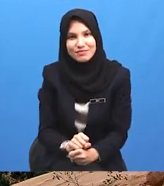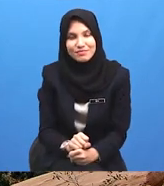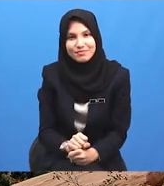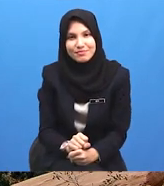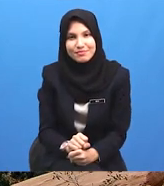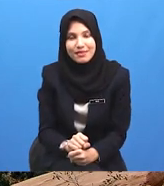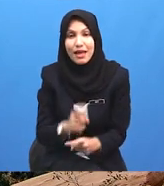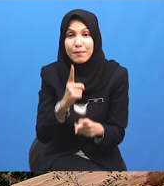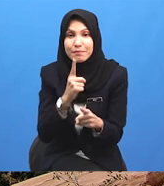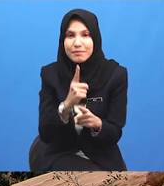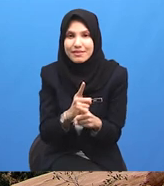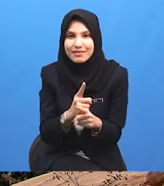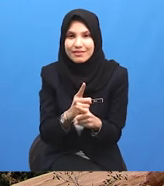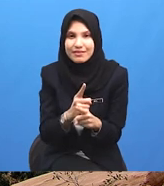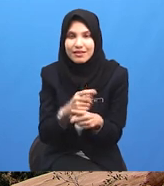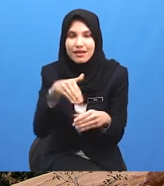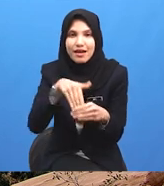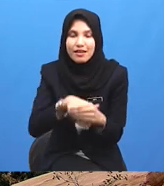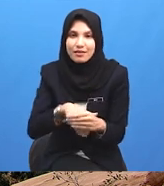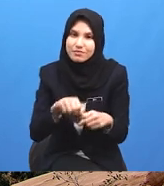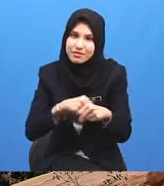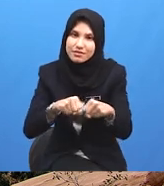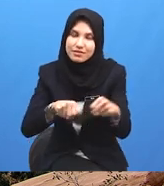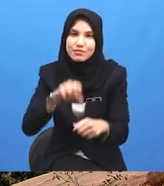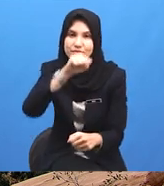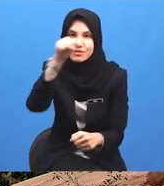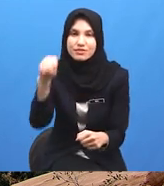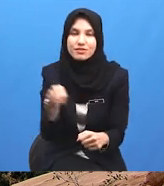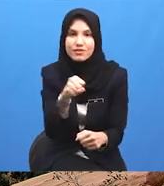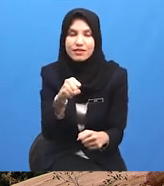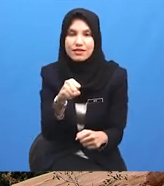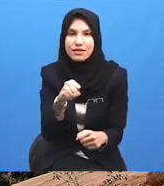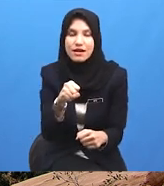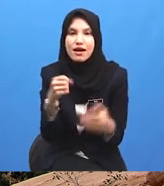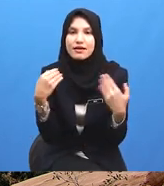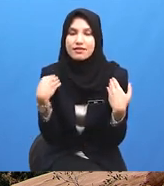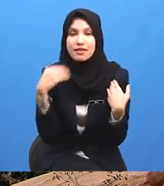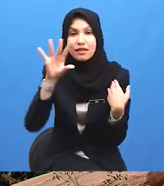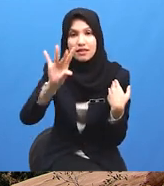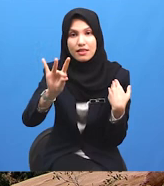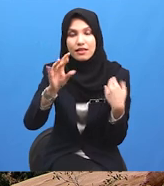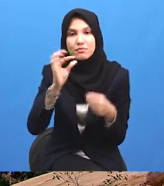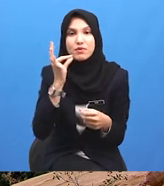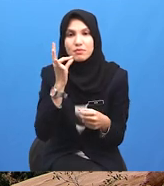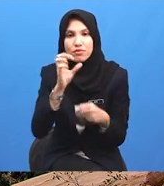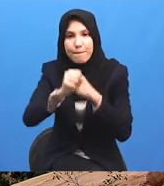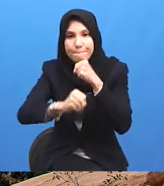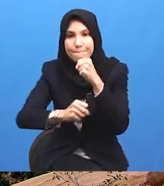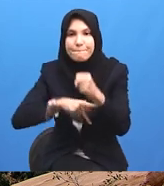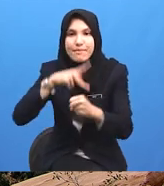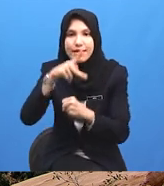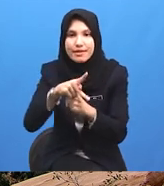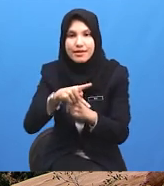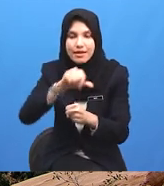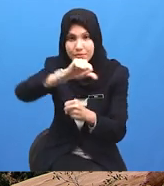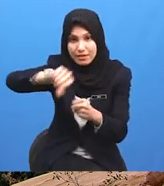Ya, betul. Dalam sistem suria ini terdapat 8 buah planet yang mengelilingi